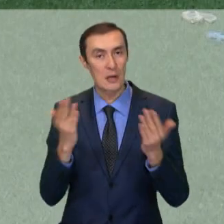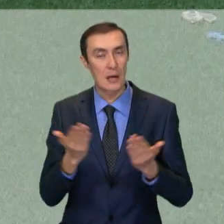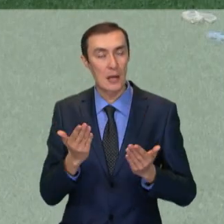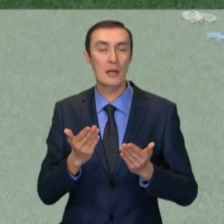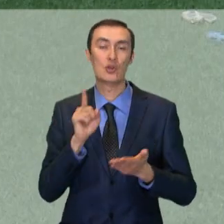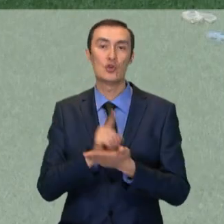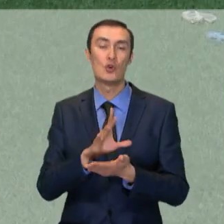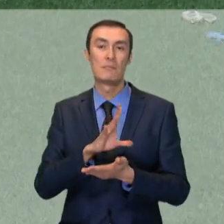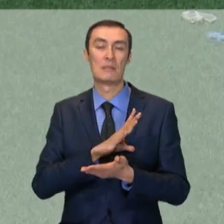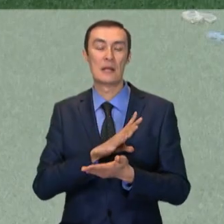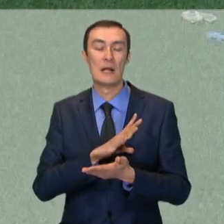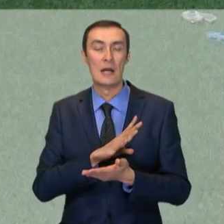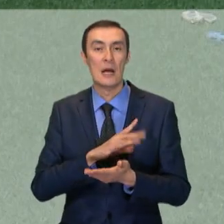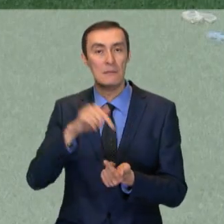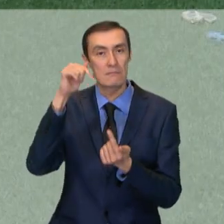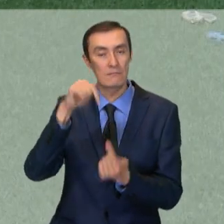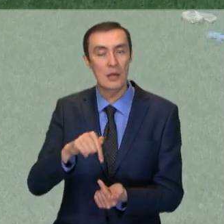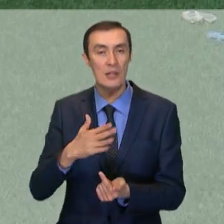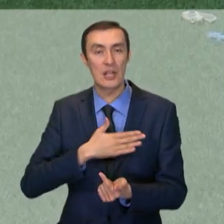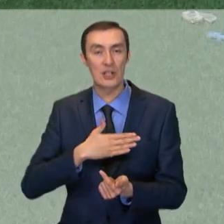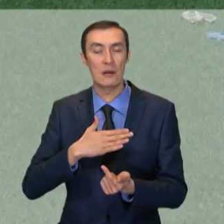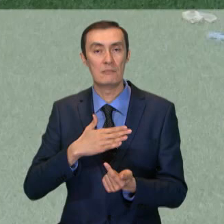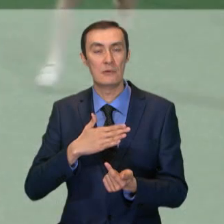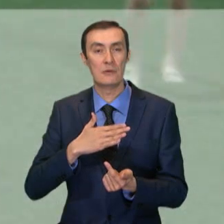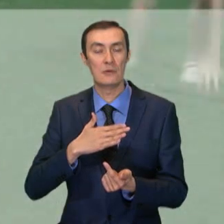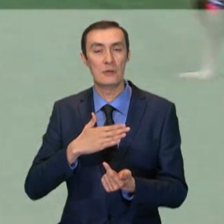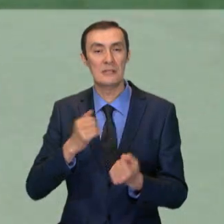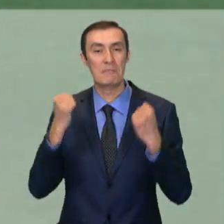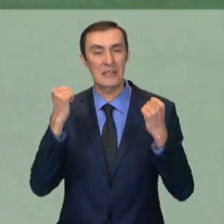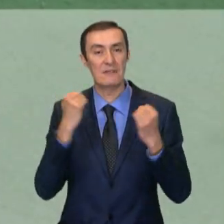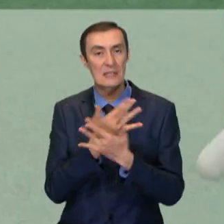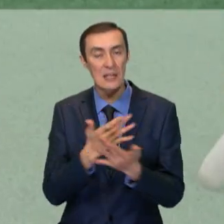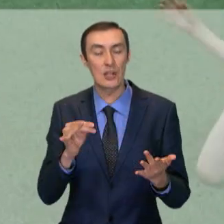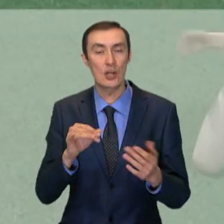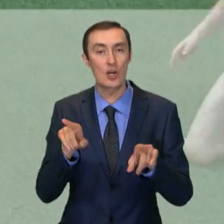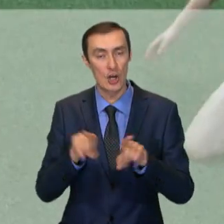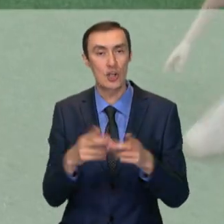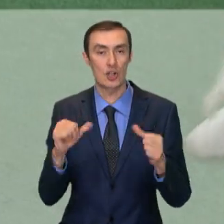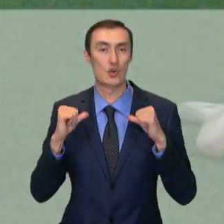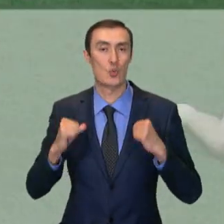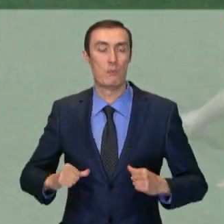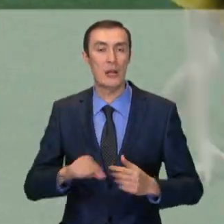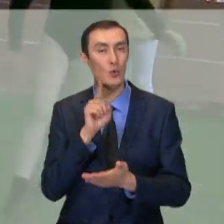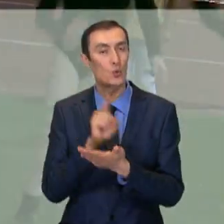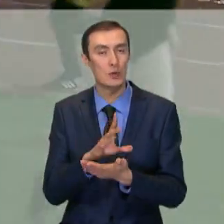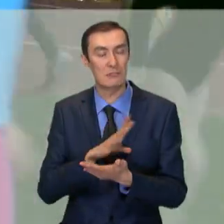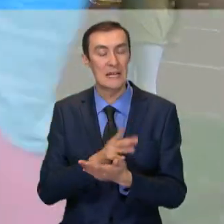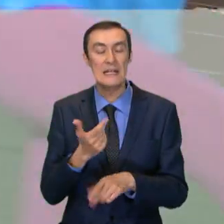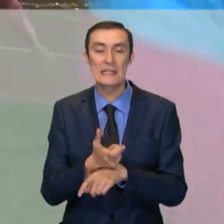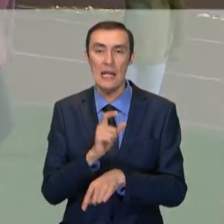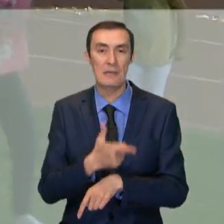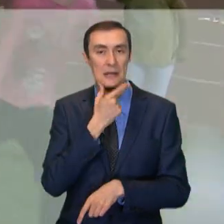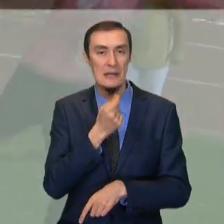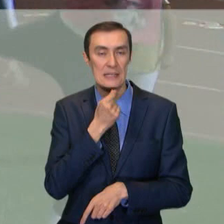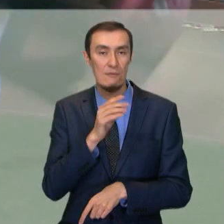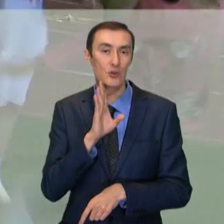наличие полутапочек, непосредственно наша атрибутика ног. Естественно, купальник – это основное. Это самое красивое, что завораживает